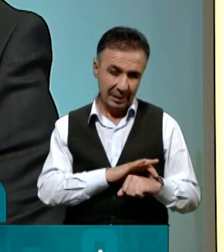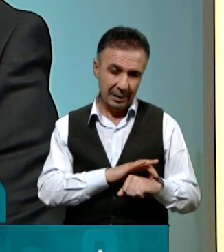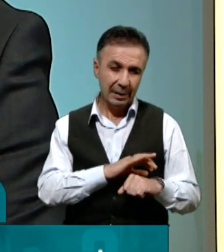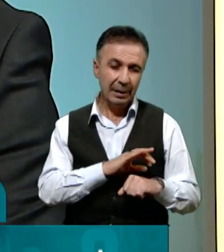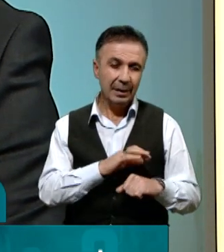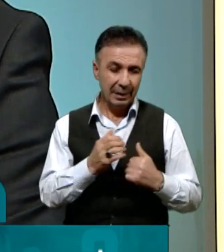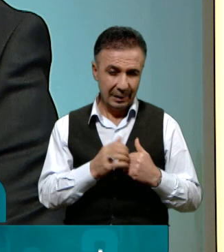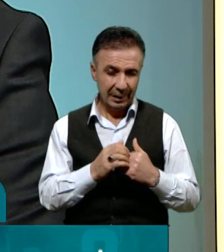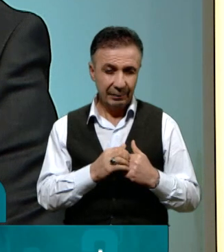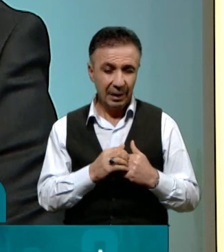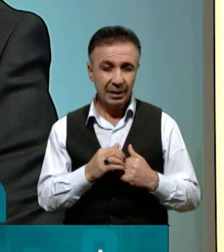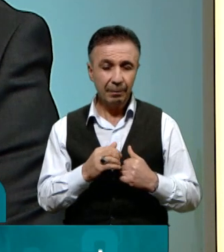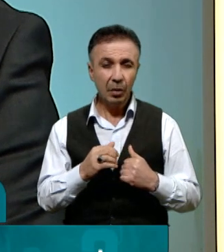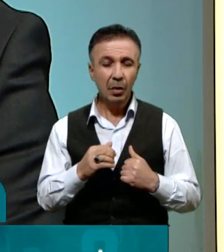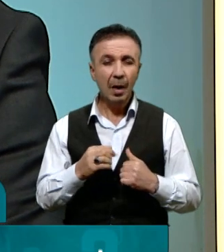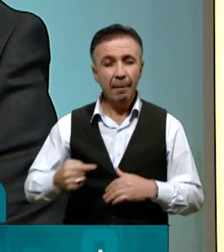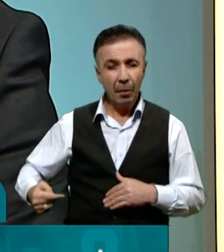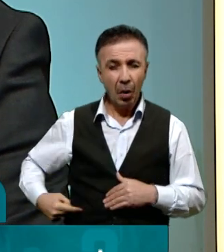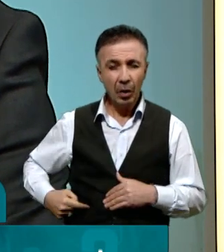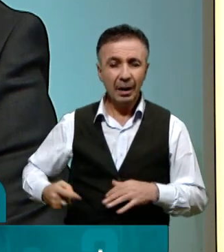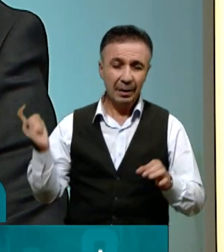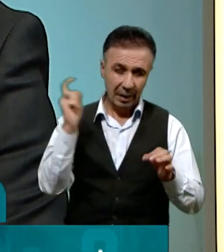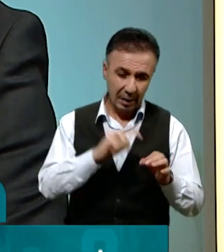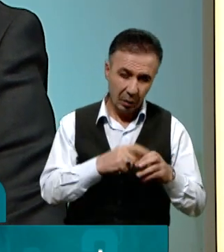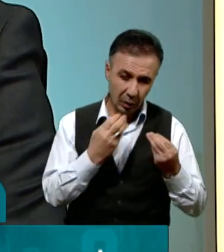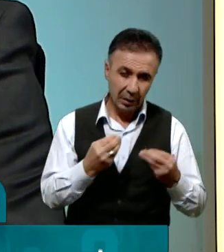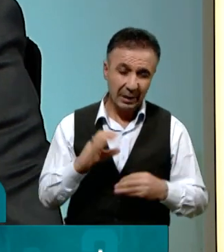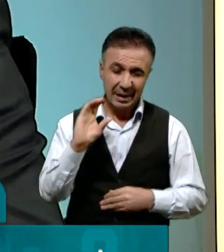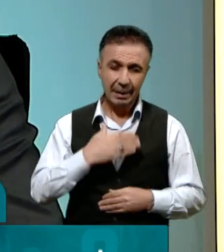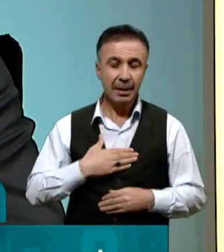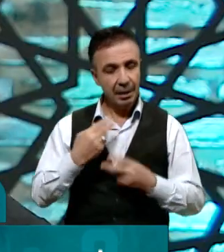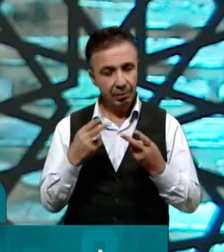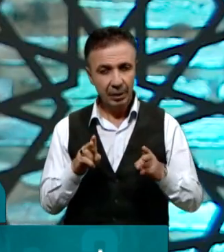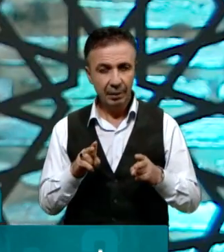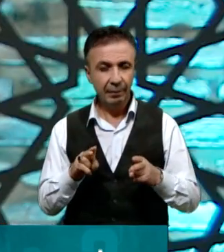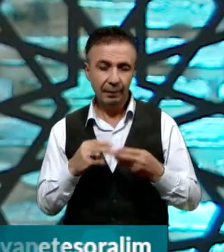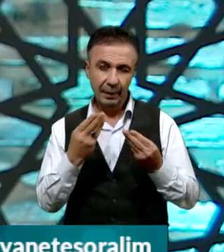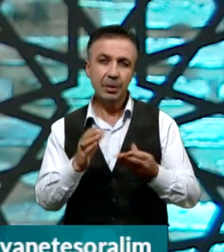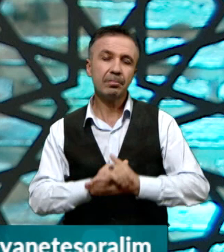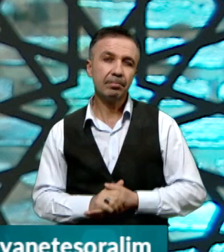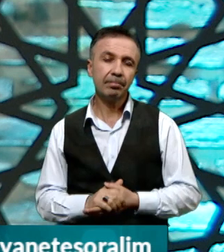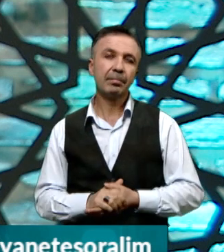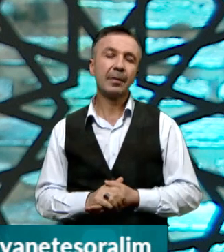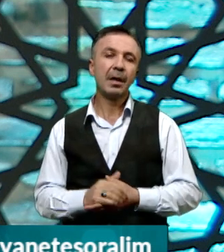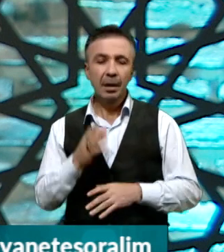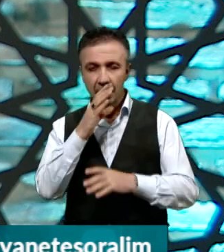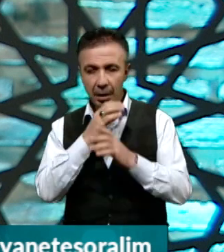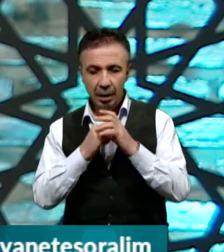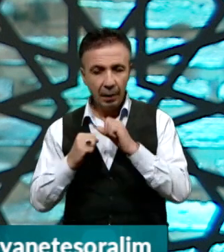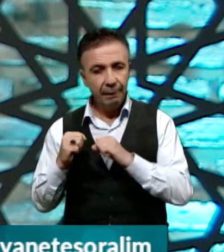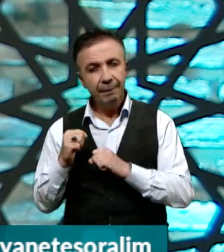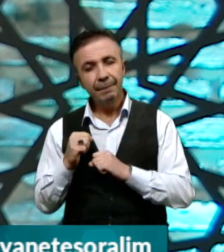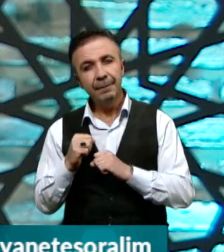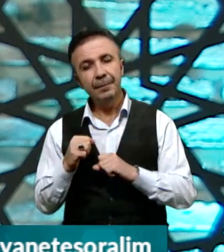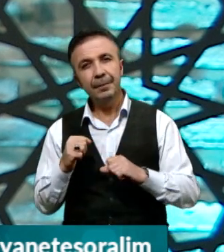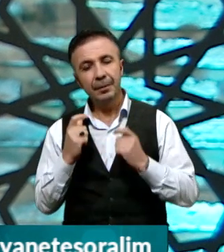tedavisi ancak o organla olabiliyorsa buna da ne yapılabilir? Dinimiz müsaade eder. Eyvallah hocam. Teşekkür ederiz. Afyon Karahisar'dan Enver Bey